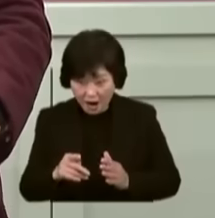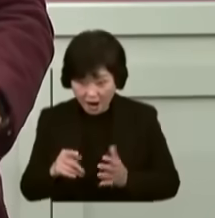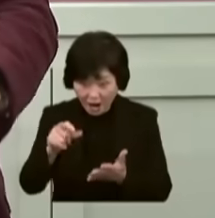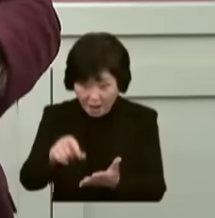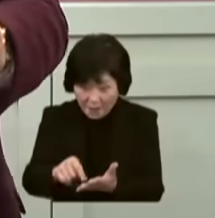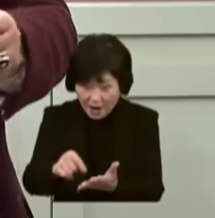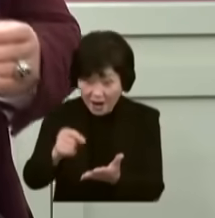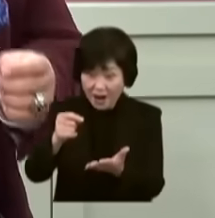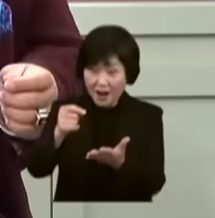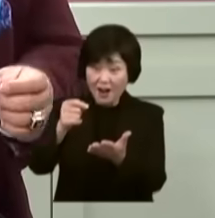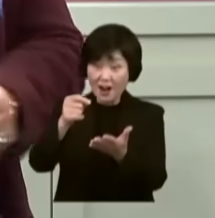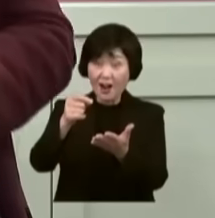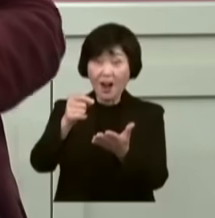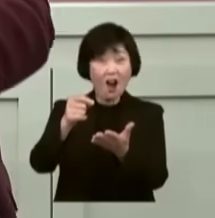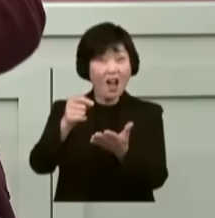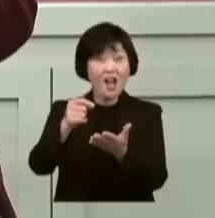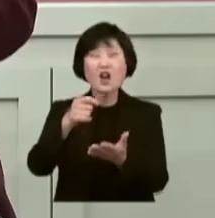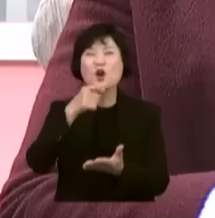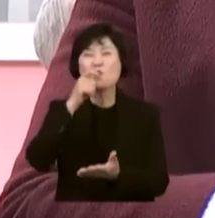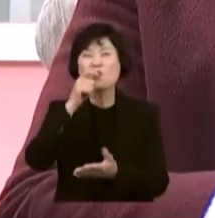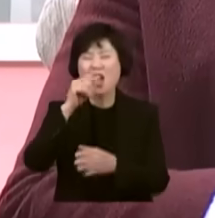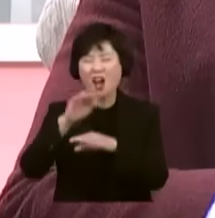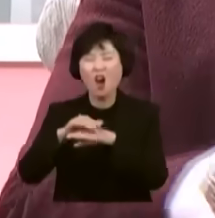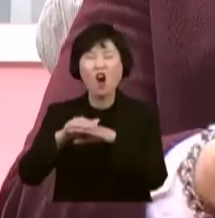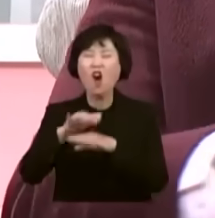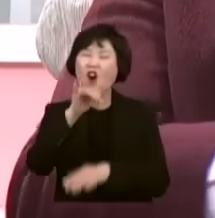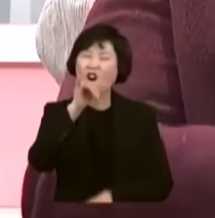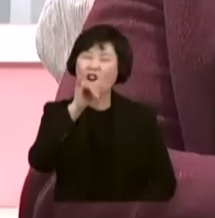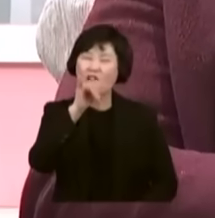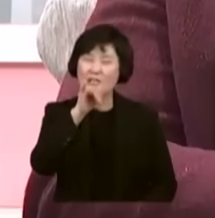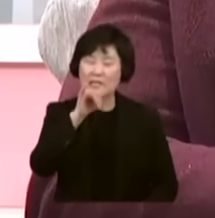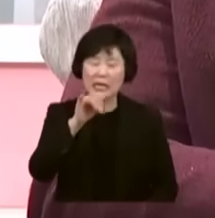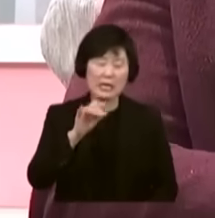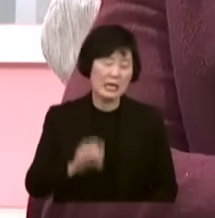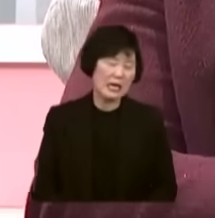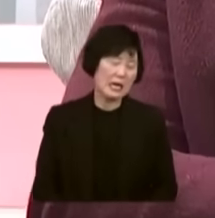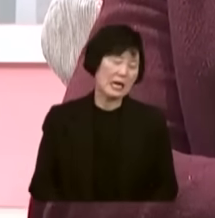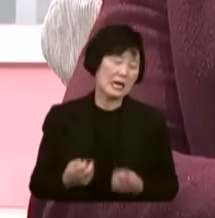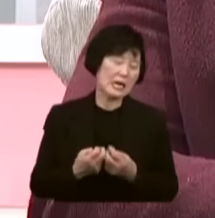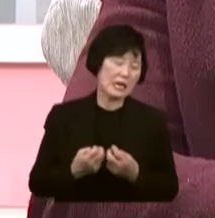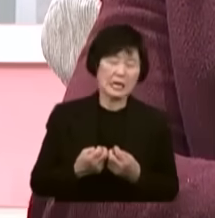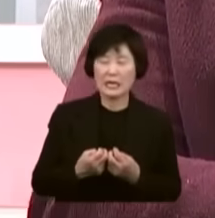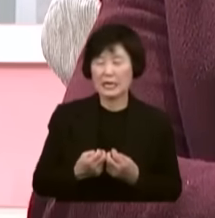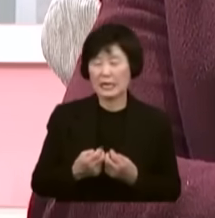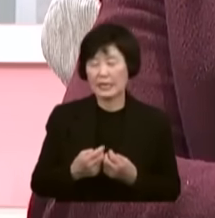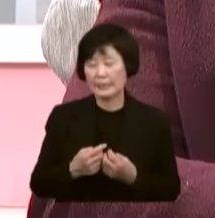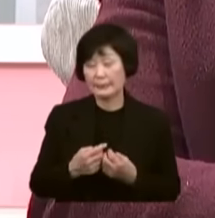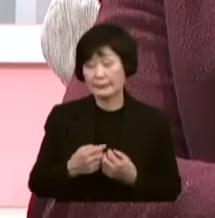다시 마지막 피려고. 근데 흥건하게 젖어 있는 거야. 안 맞았으니까. 그래가지고 이걸 어떡하지 이러고